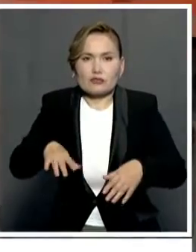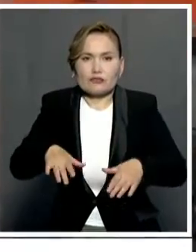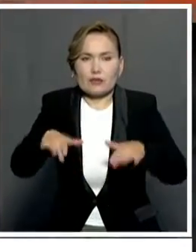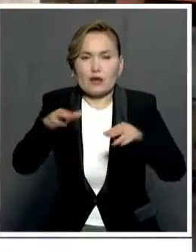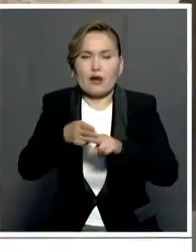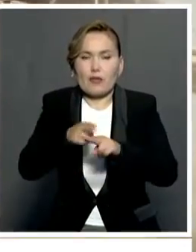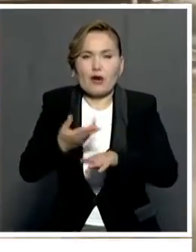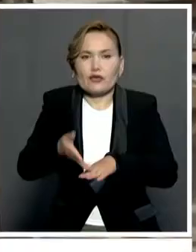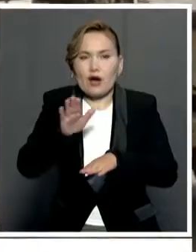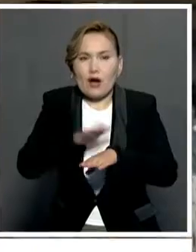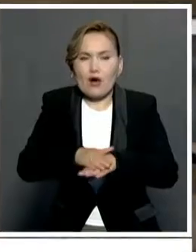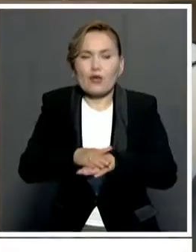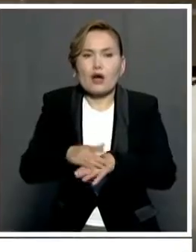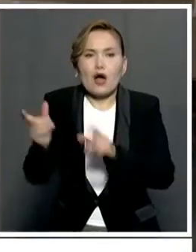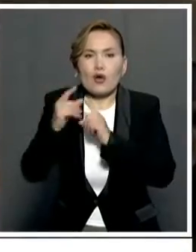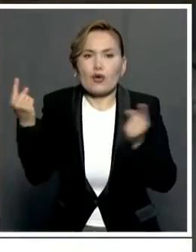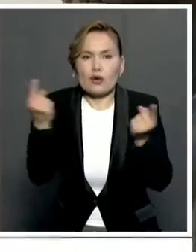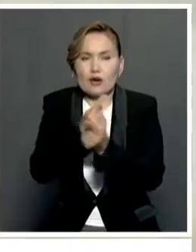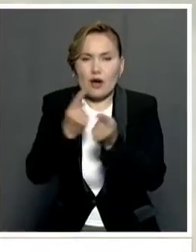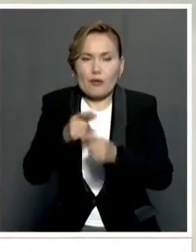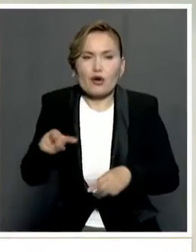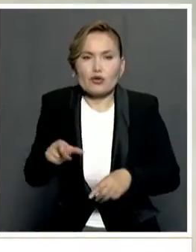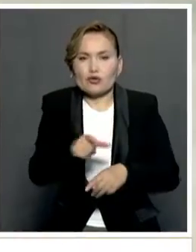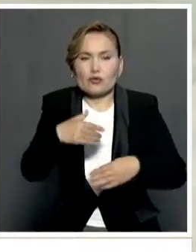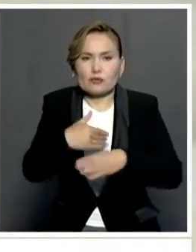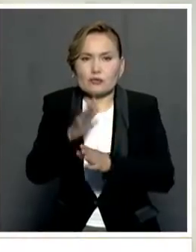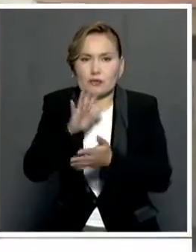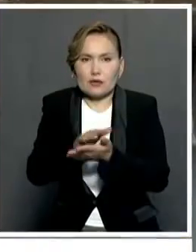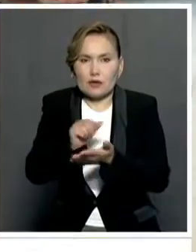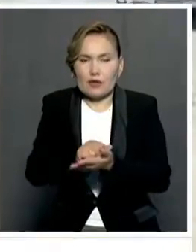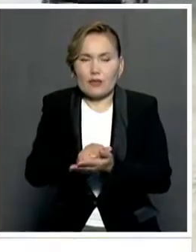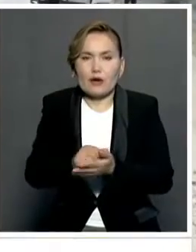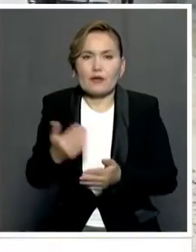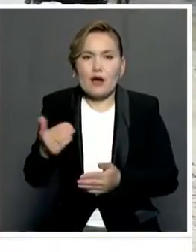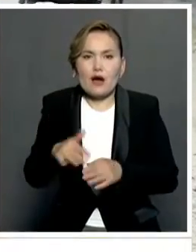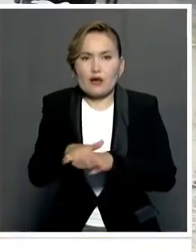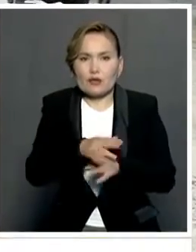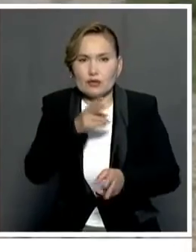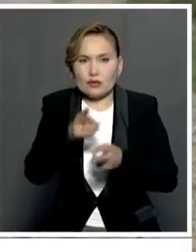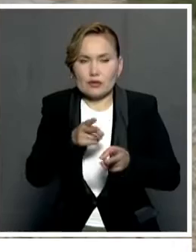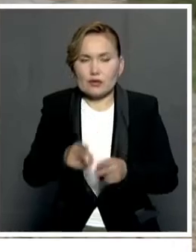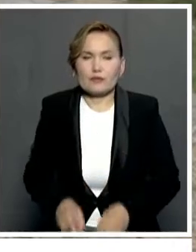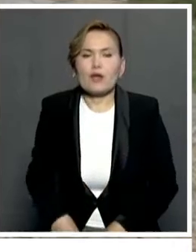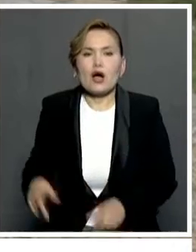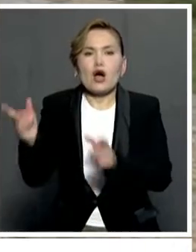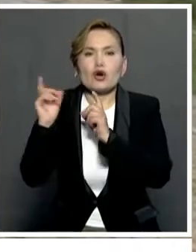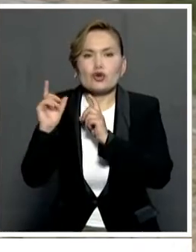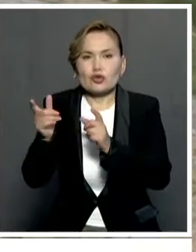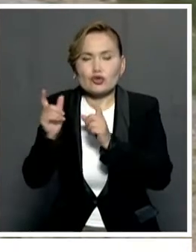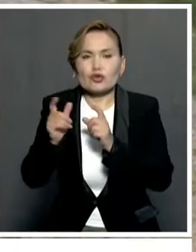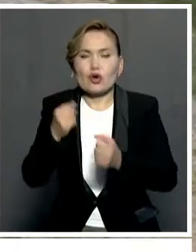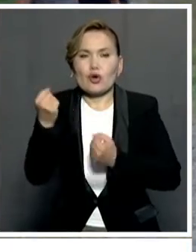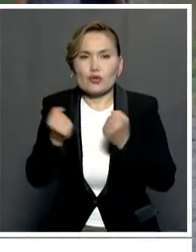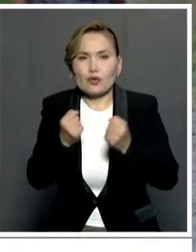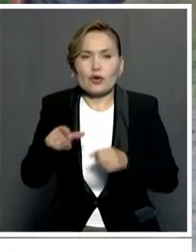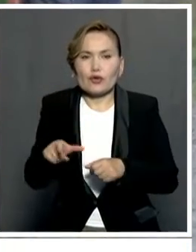жүрген ауыр жүк көліктерінің кесірінен жол қатынасы қиындай түсті дейді ауыл тұрғындары. Жүк көліктері жолды ғана құртып қана